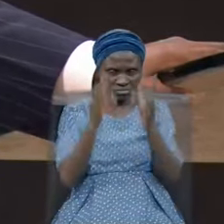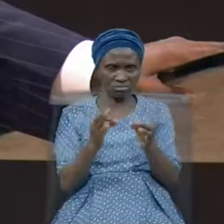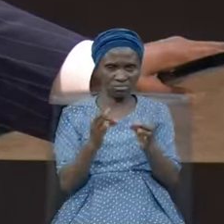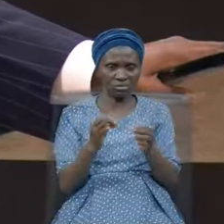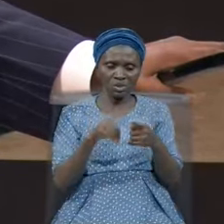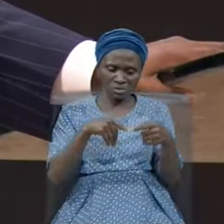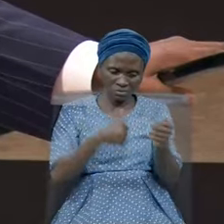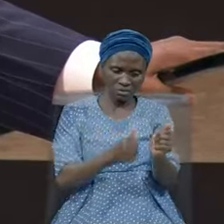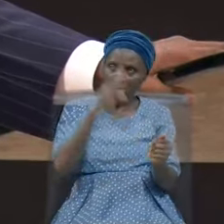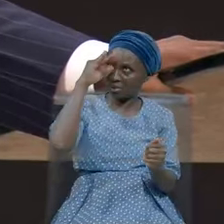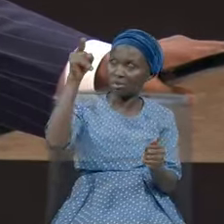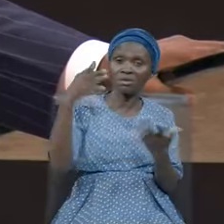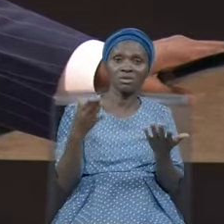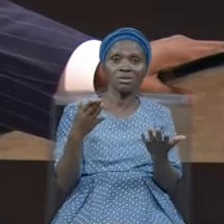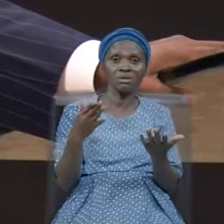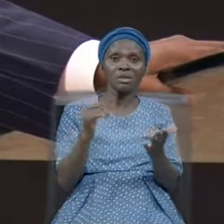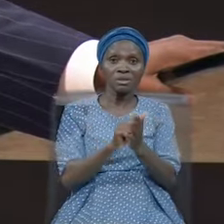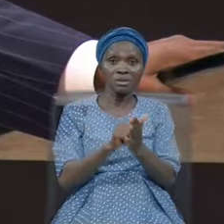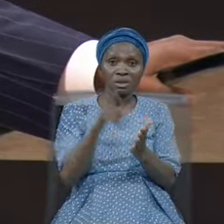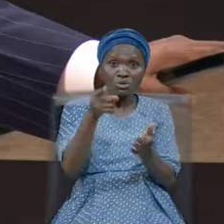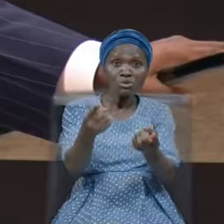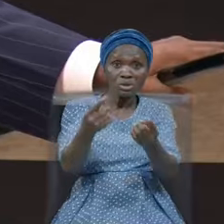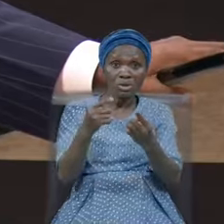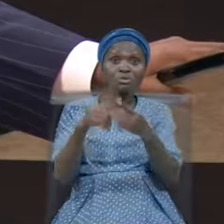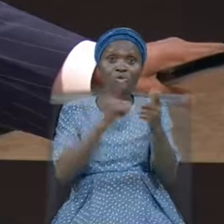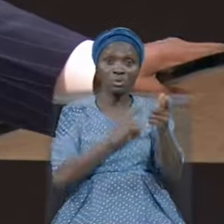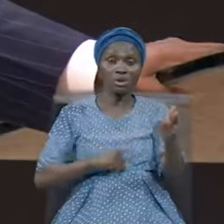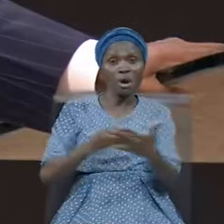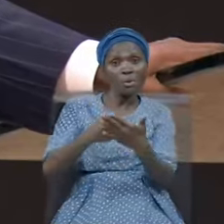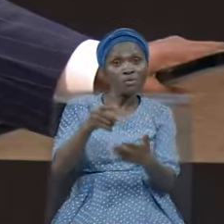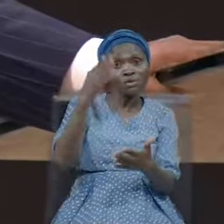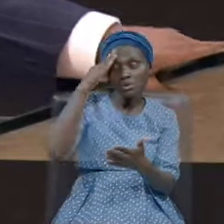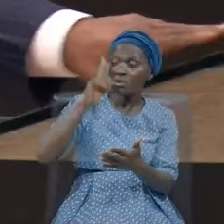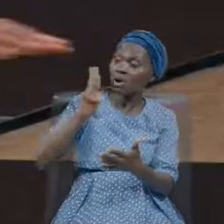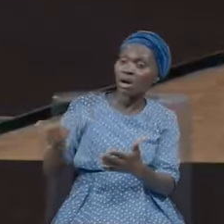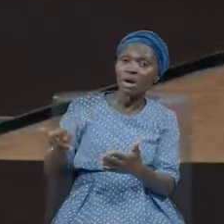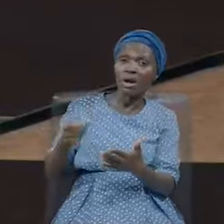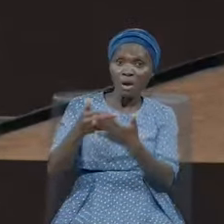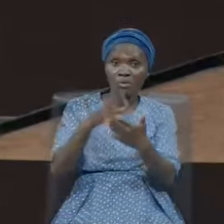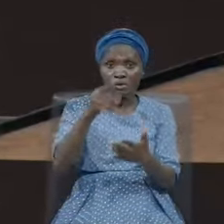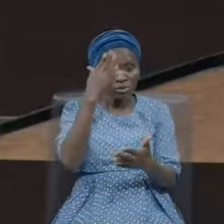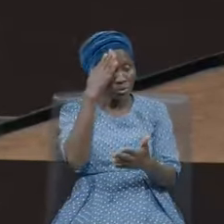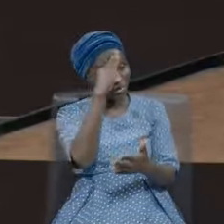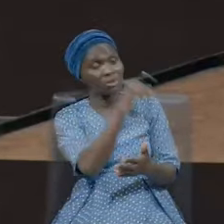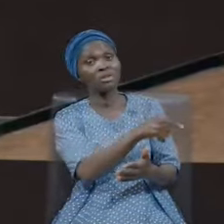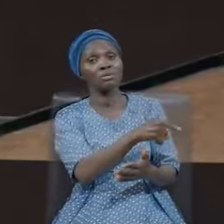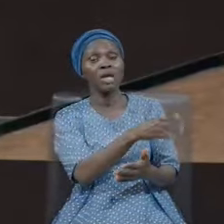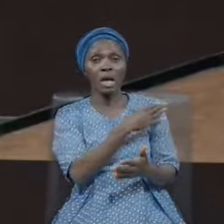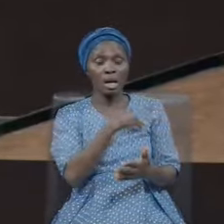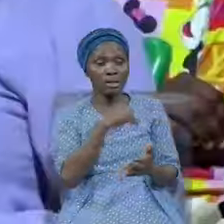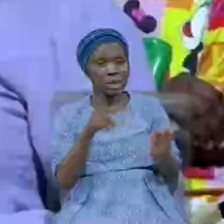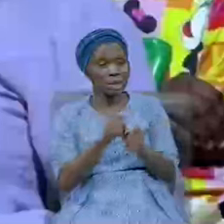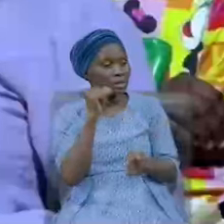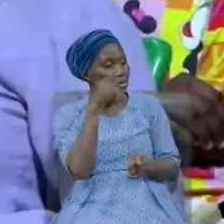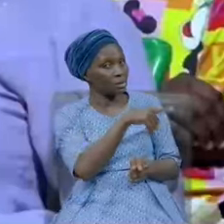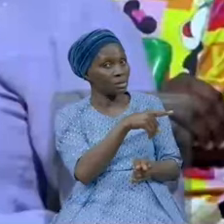au Seigneur avant le connaître, avant la connaître. Et si lui ou elle, elle est enclin